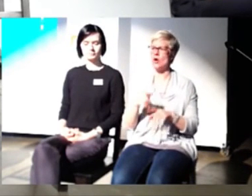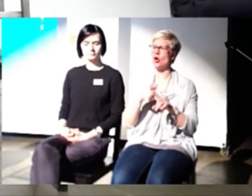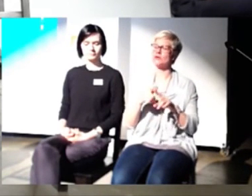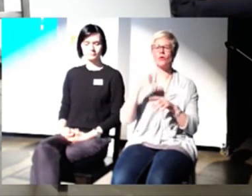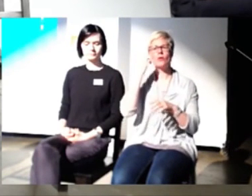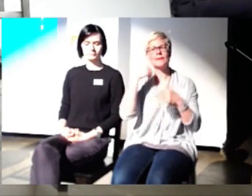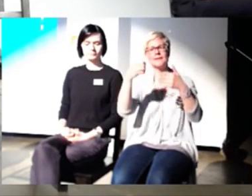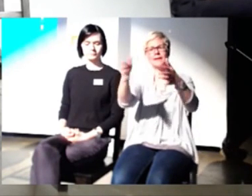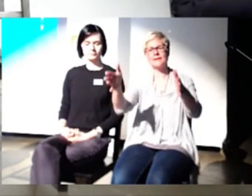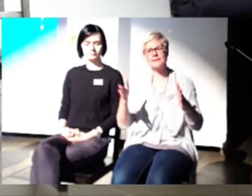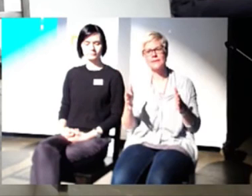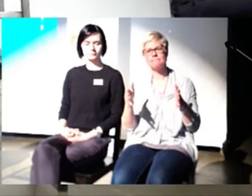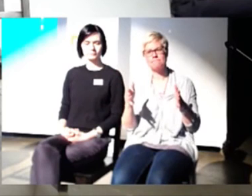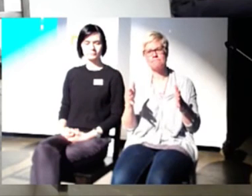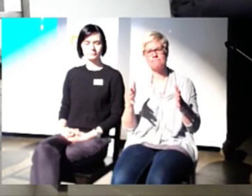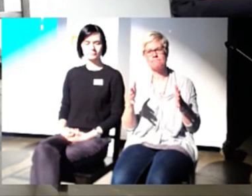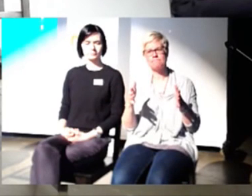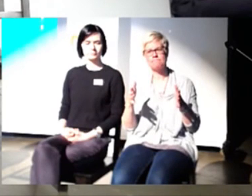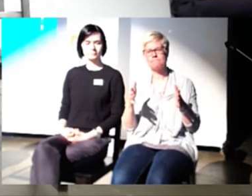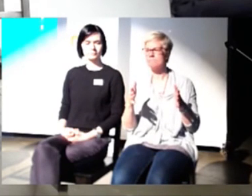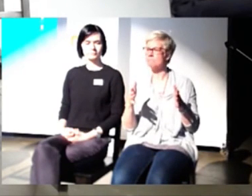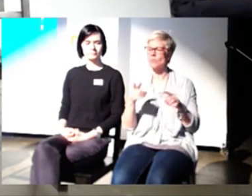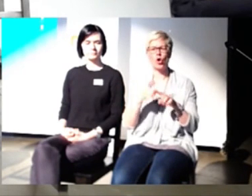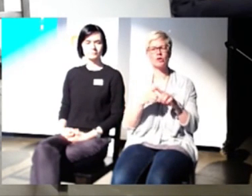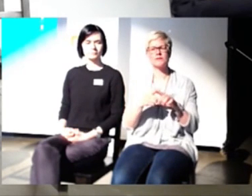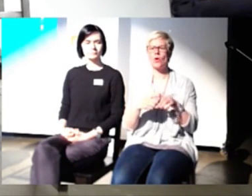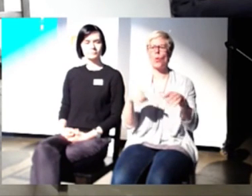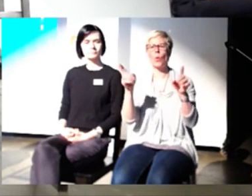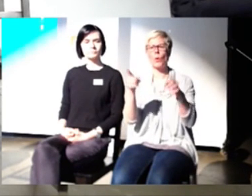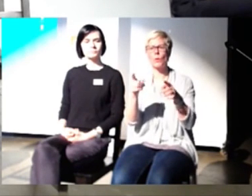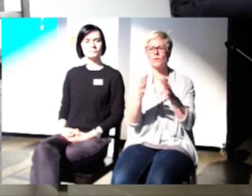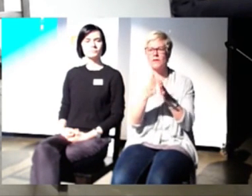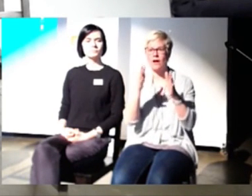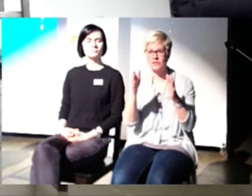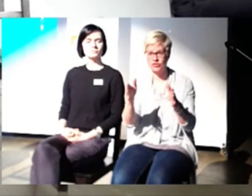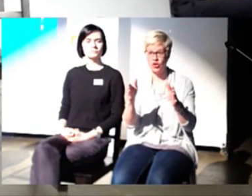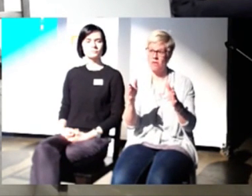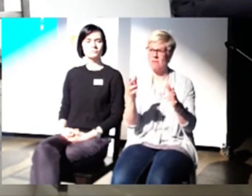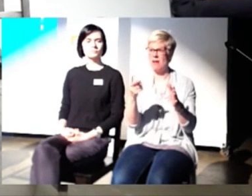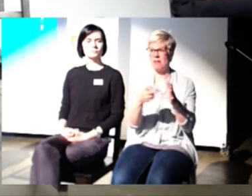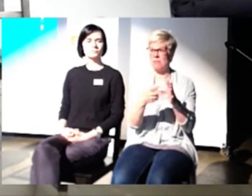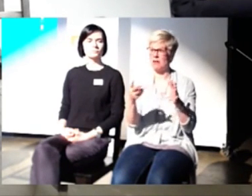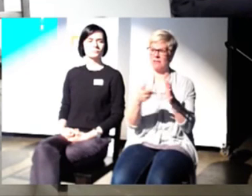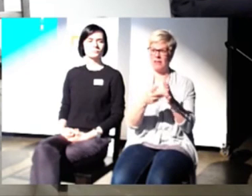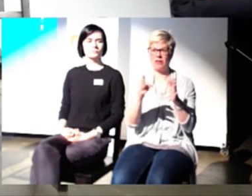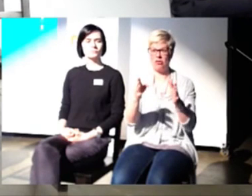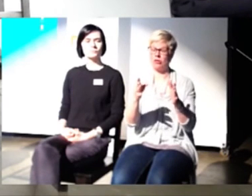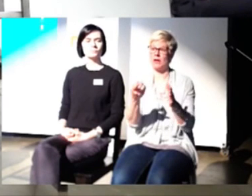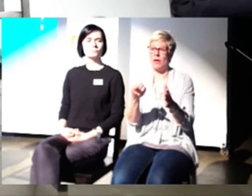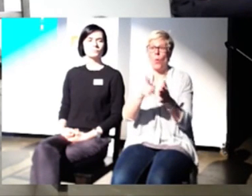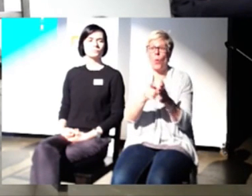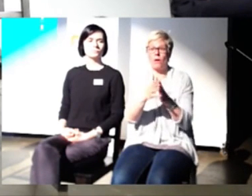ajatella kokeilevansa jotain lyhyempiä jaksoja, joku pari viikkoa tai kuukausi, jossa